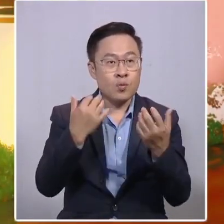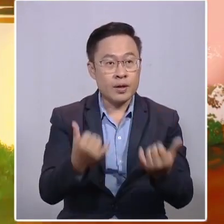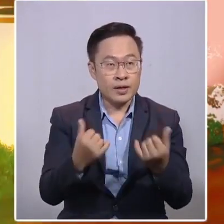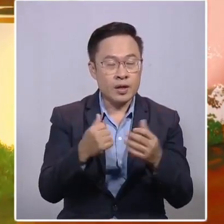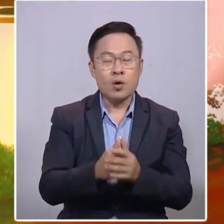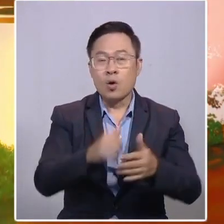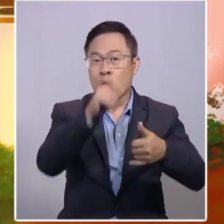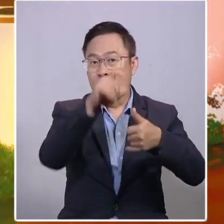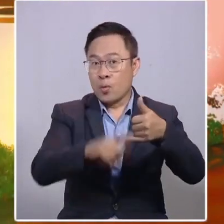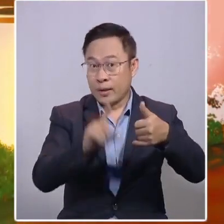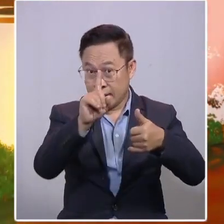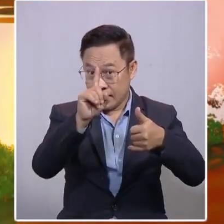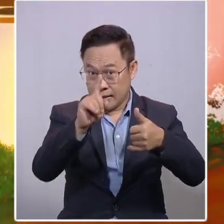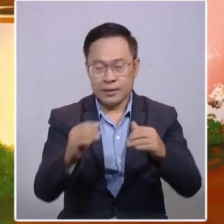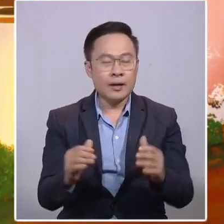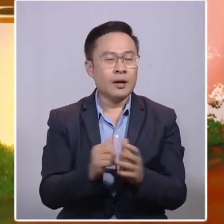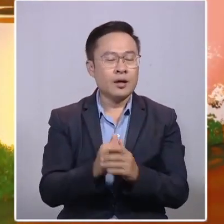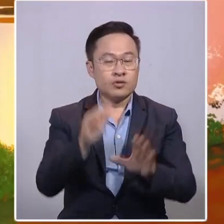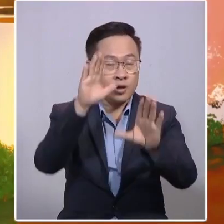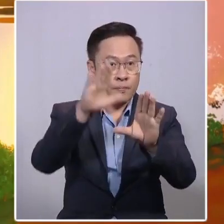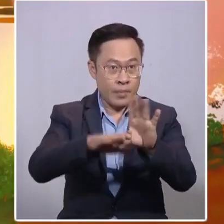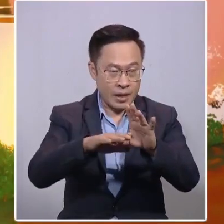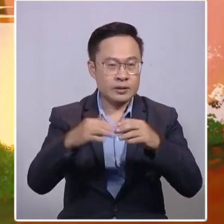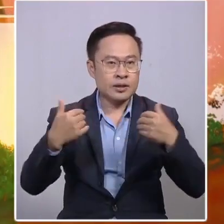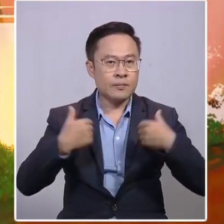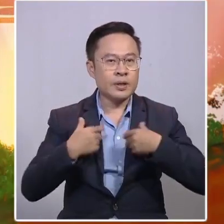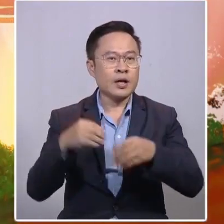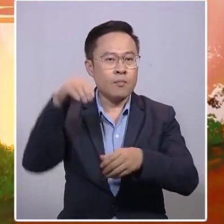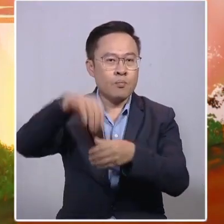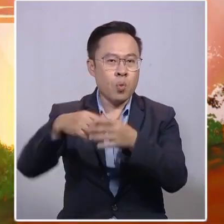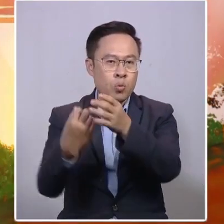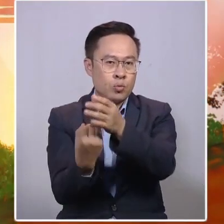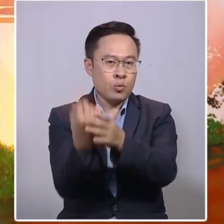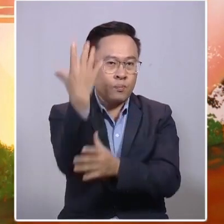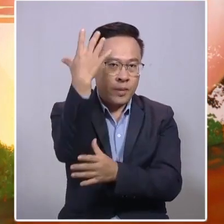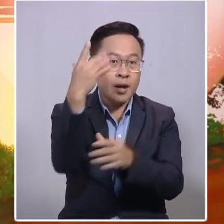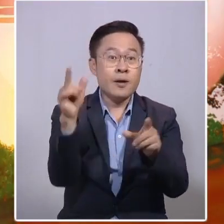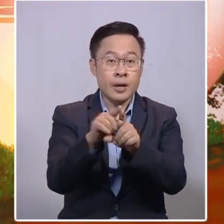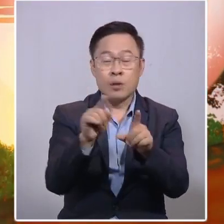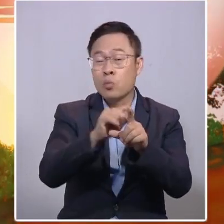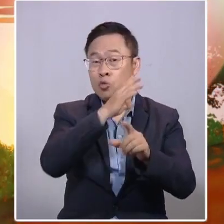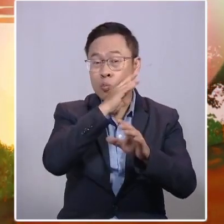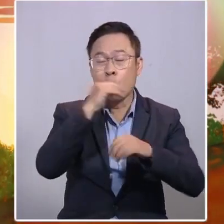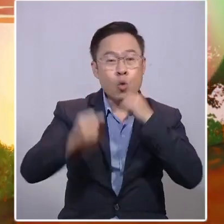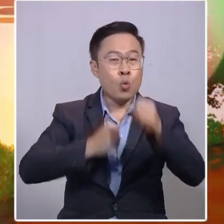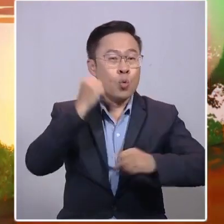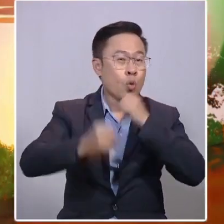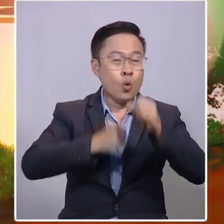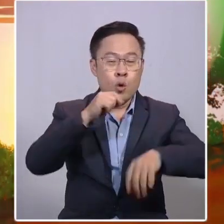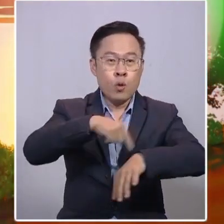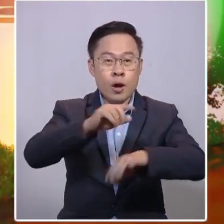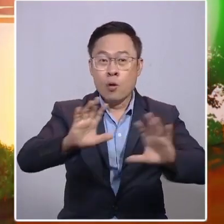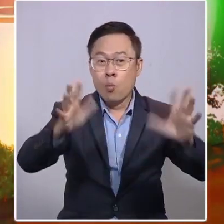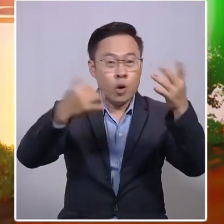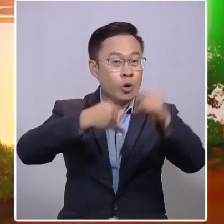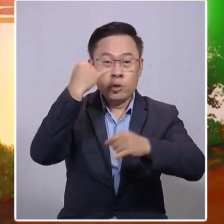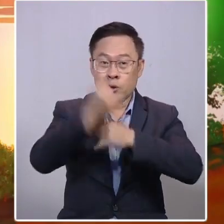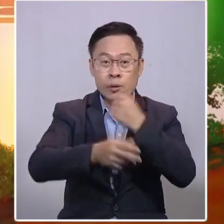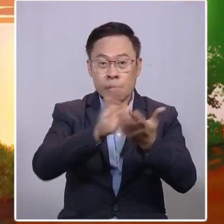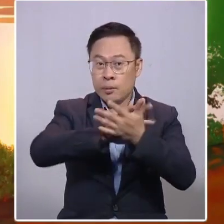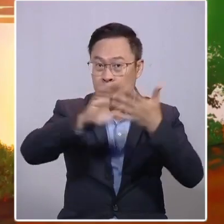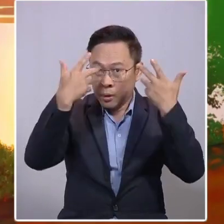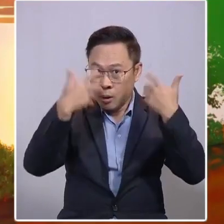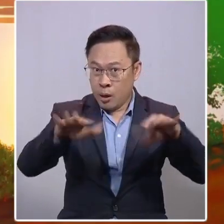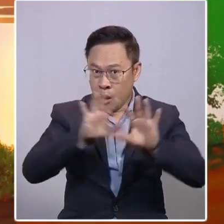1คนจะเท่ากับการปลูกต้นไม้ 1ต้นเราก็จะไปร่วมกันปลูกต้นไม้หลังจากที่กิจกรรมวิ่งเสร็จนะครับซึ่งวันนี้เรามีโปรโมชั่นพิเศษ